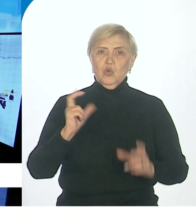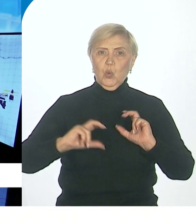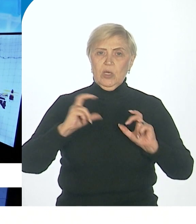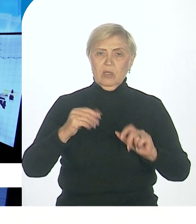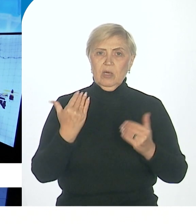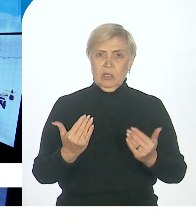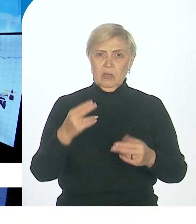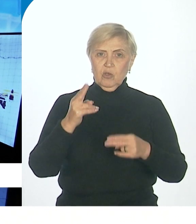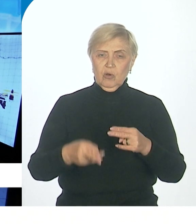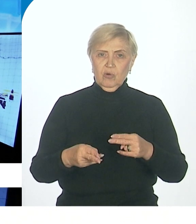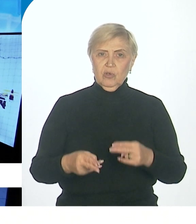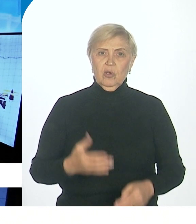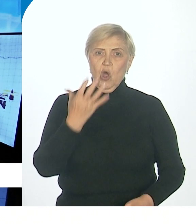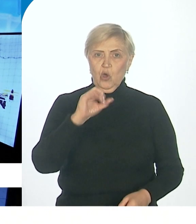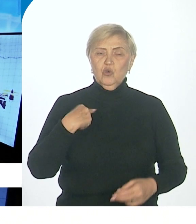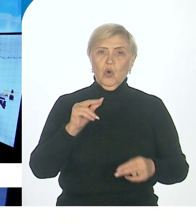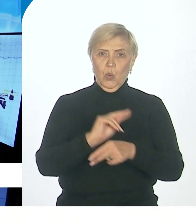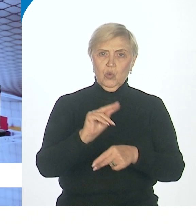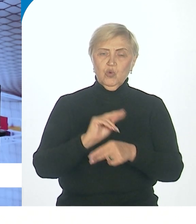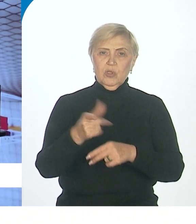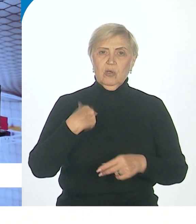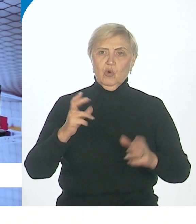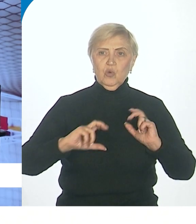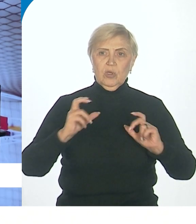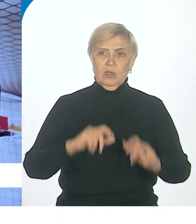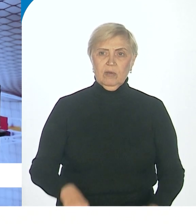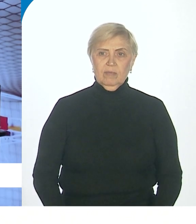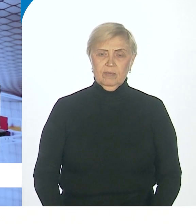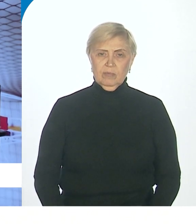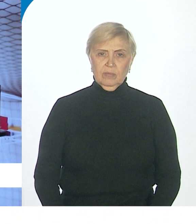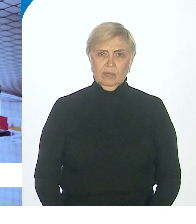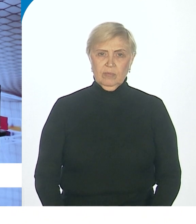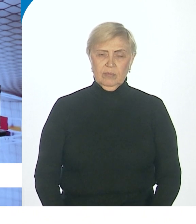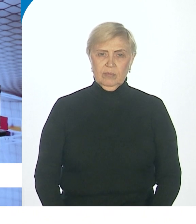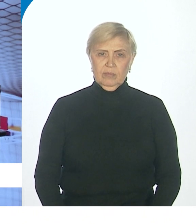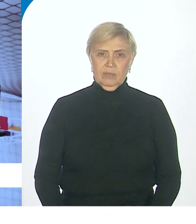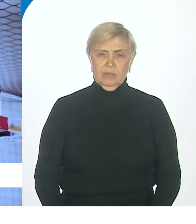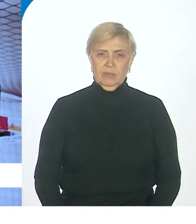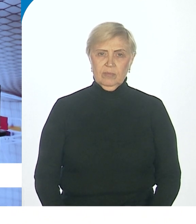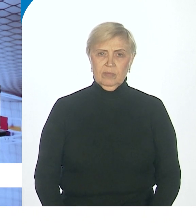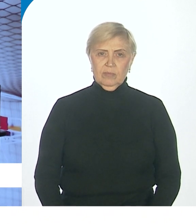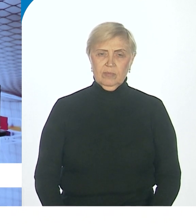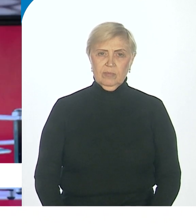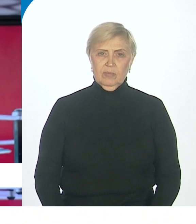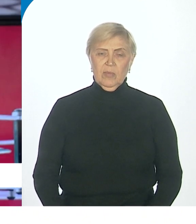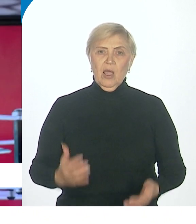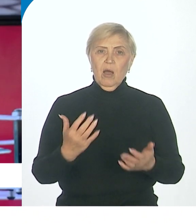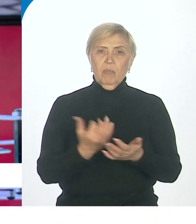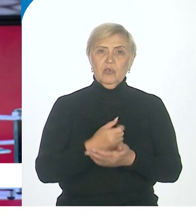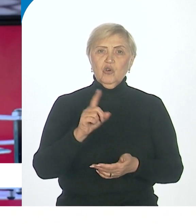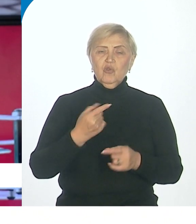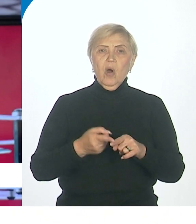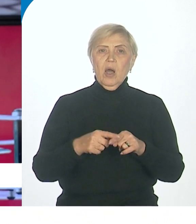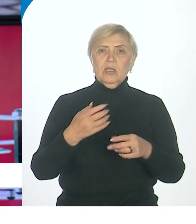уже закончили или? Нет, еще обучаюсь. Еще студент? Ну, студент-тренер. Буквально полгода. Все. То есть получается, что вот эти, как